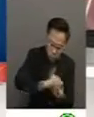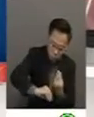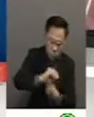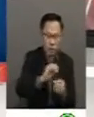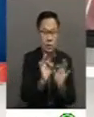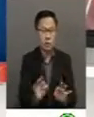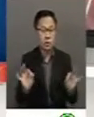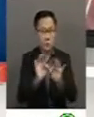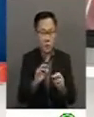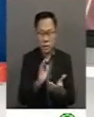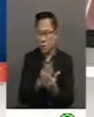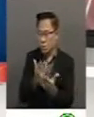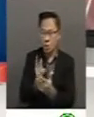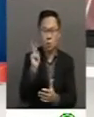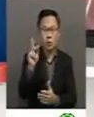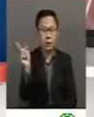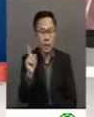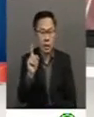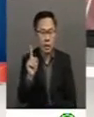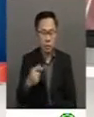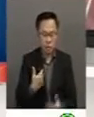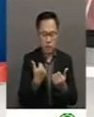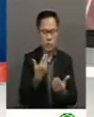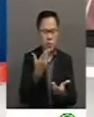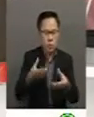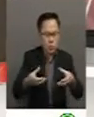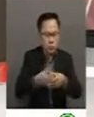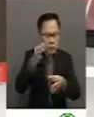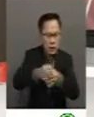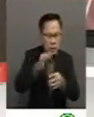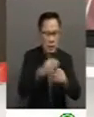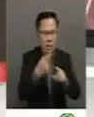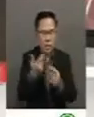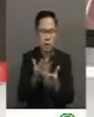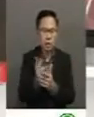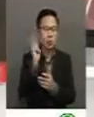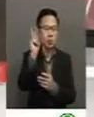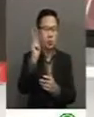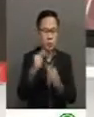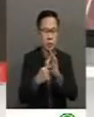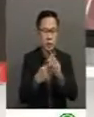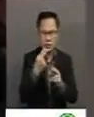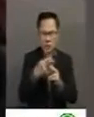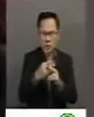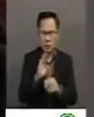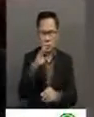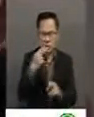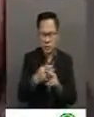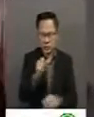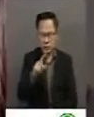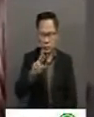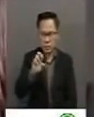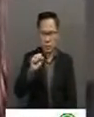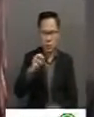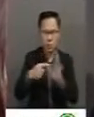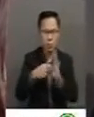สินเชื่อหรือว่าการไปขอกู้ค่ะเดี๋ยวนี้เขาก็มีพวกกลุ่มสถาบันการเงินนะคะมาปล่อยกู้อย่างเช่นบริษัทศรีสวัสดิ์คอร์ปอเรชันค่ะบอกว่าปล่อย